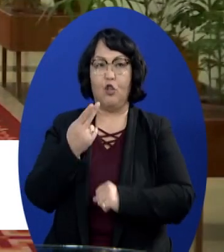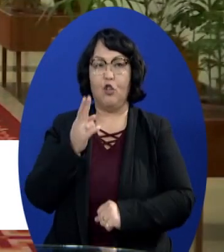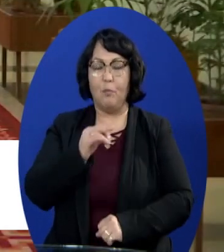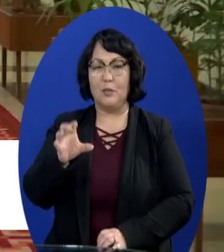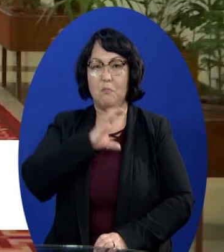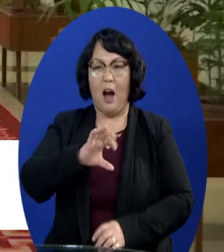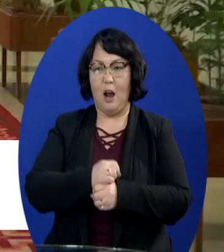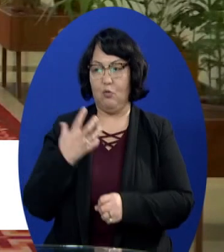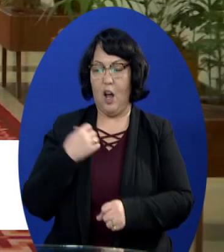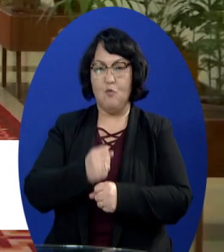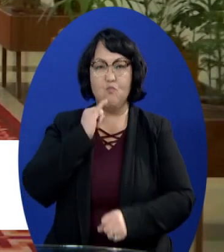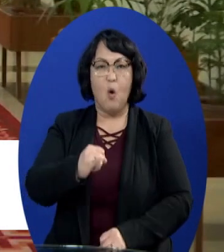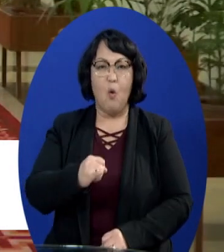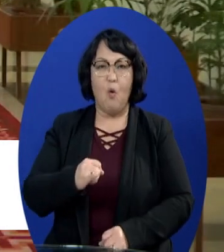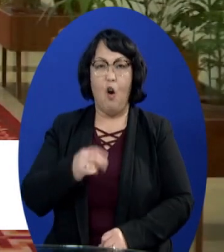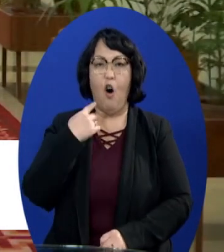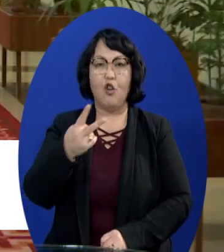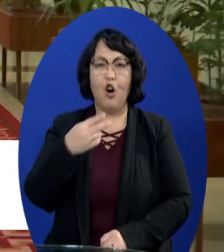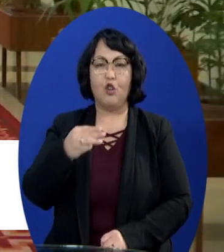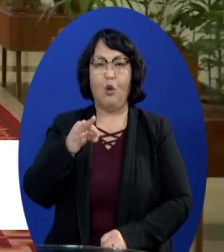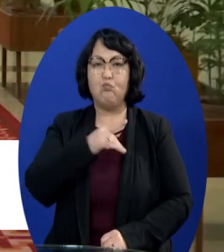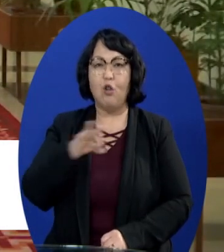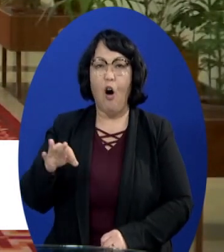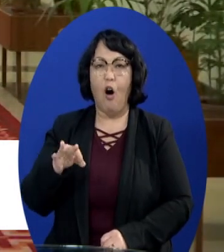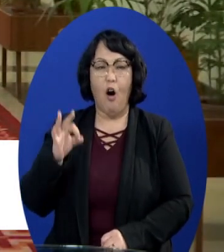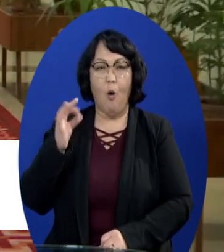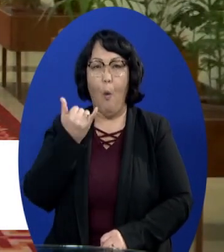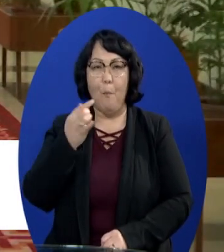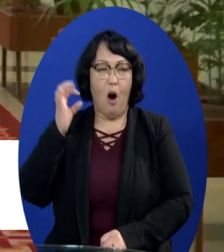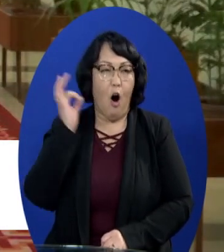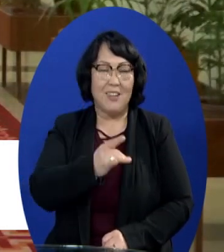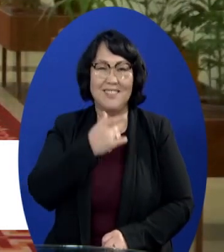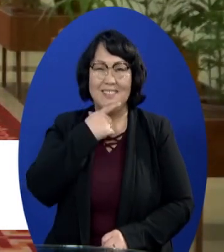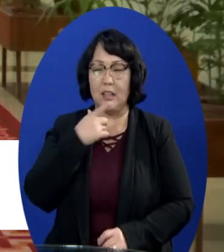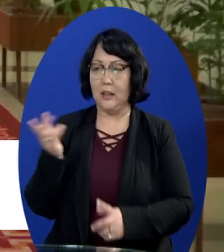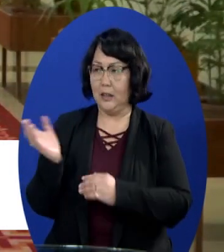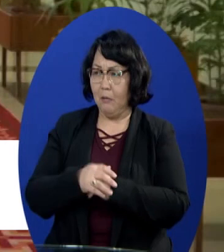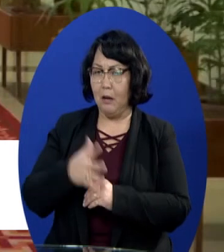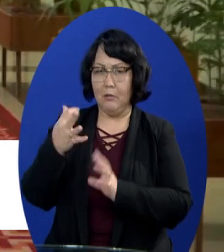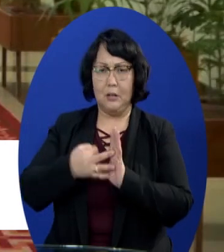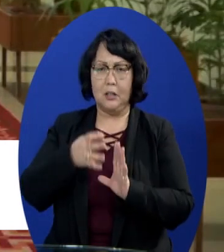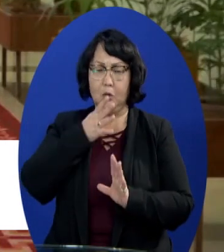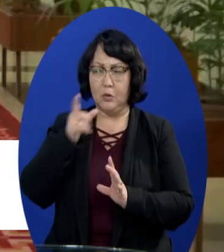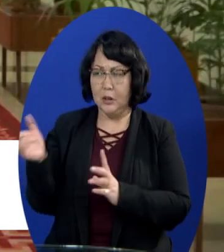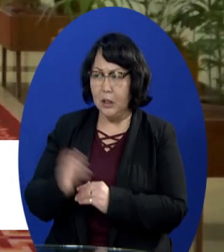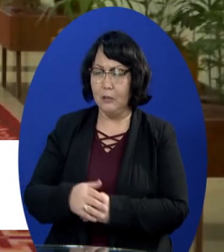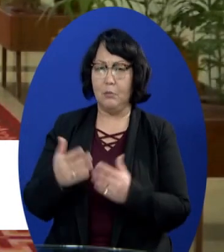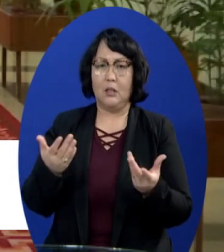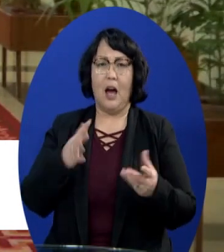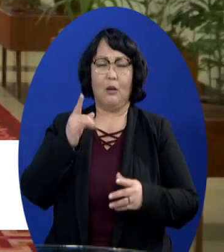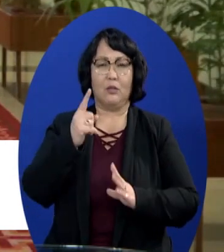ажиллахгүй байна. Товчон дор ирээд иргэн одоо эмнэлгийн тусламж үйлчилгээ авч чадлагүй нас орсон. За одоо 11-р сарын 1-нд 11-ний өдөр